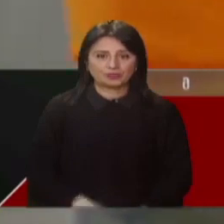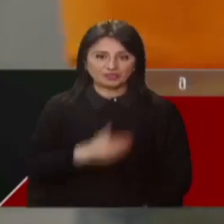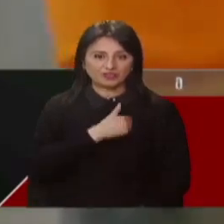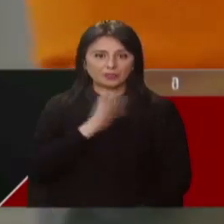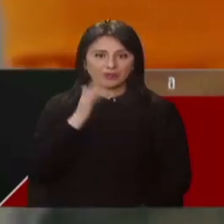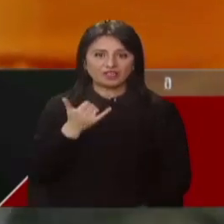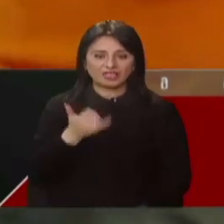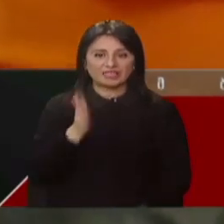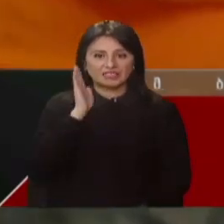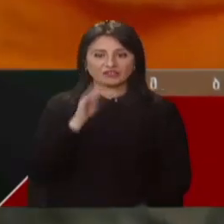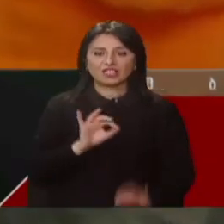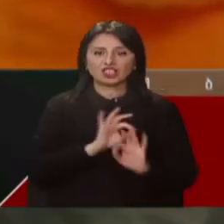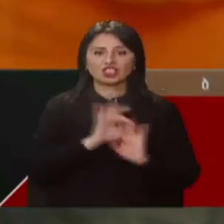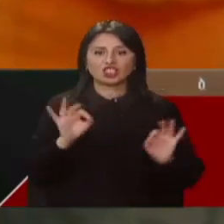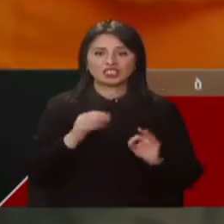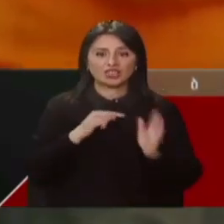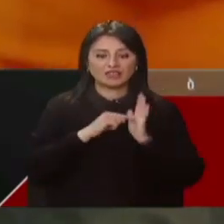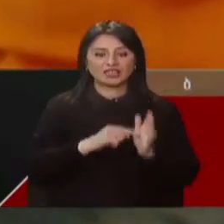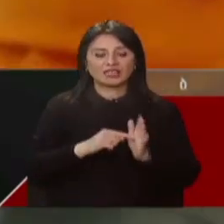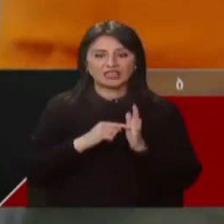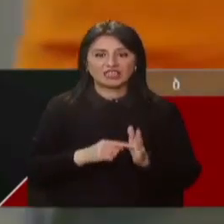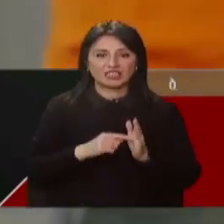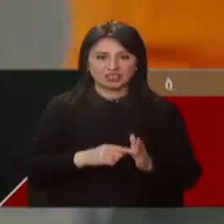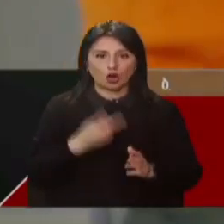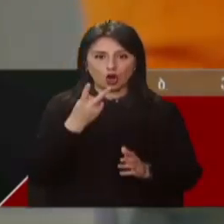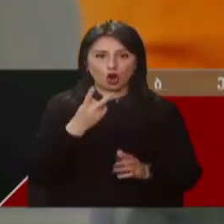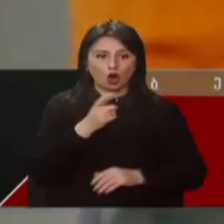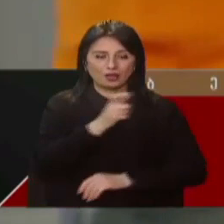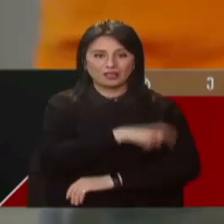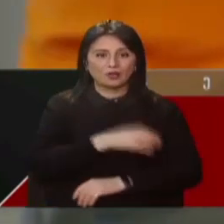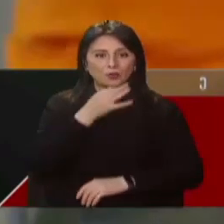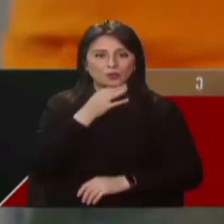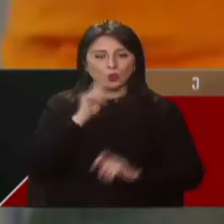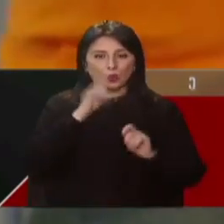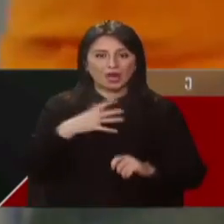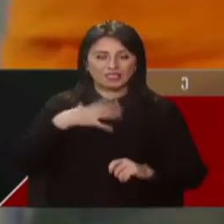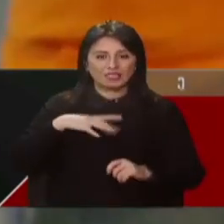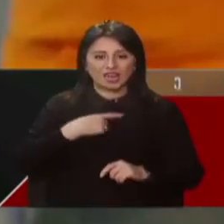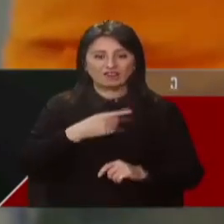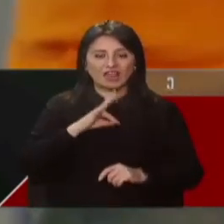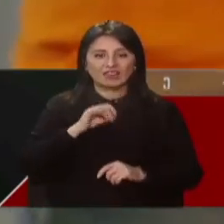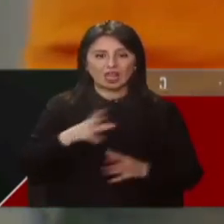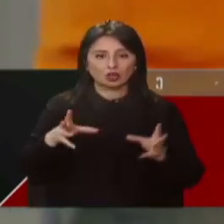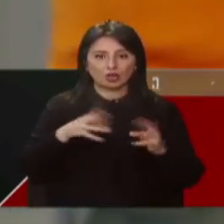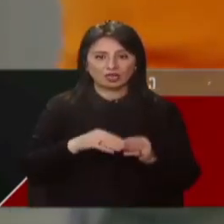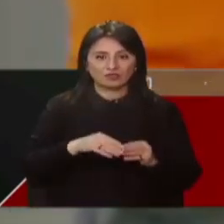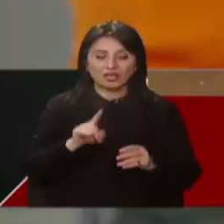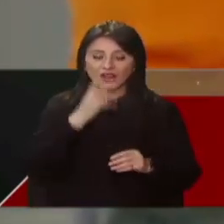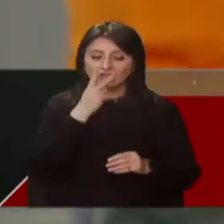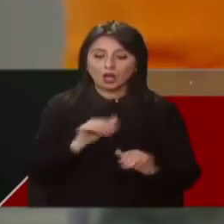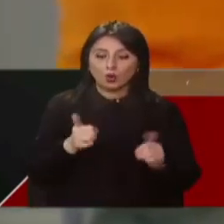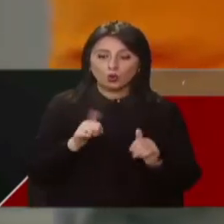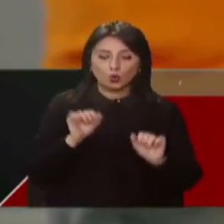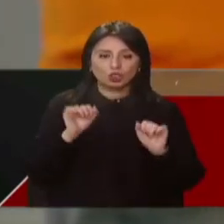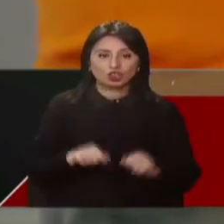Vimedovnept rom dres kuekneba shesanishnavi diskusia ur aspirant kueqanas Ukrainasa da Sakartvelos shoris NATO-stan ertad. Rata vnakhot